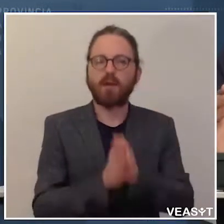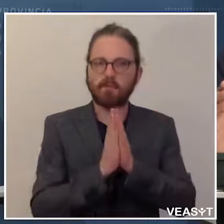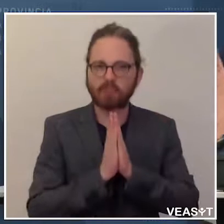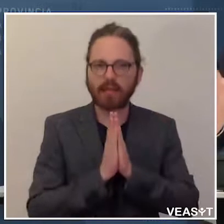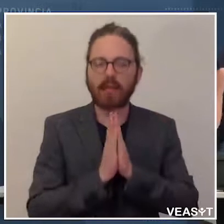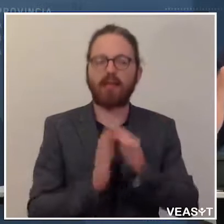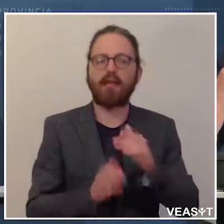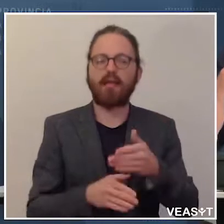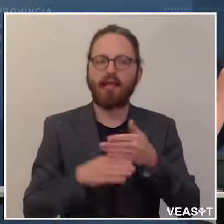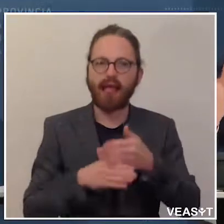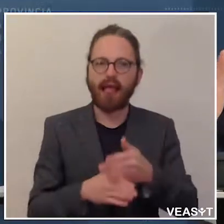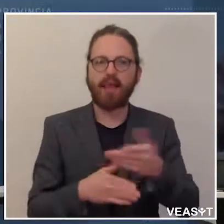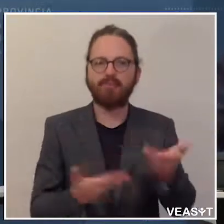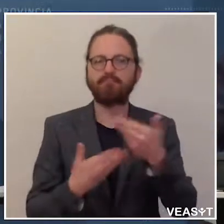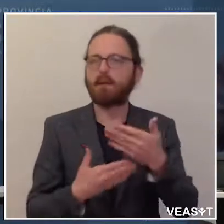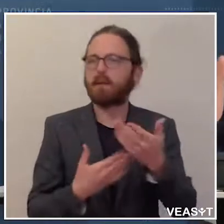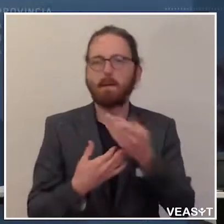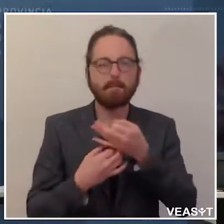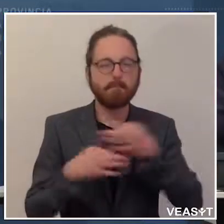best dressed